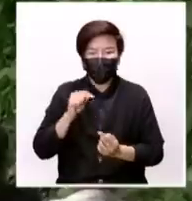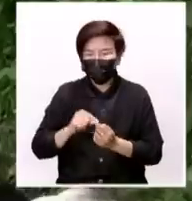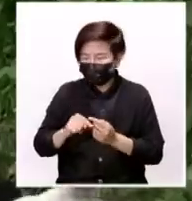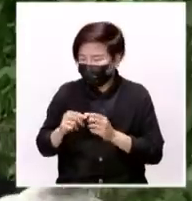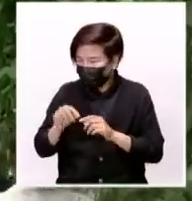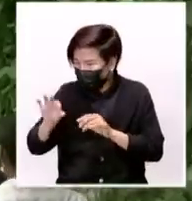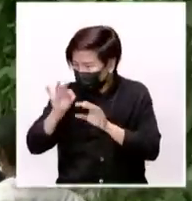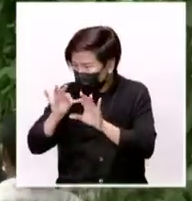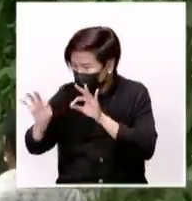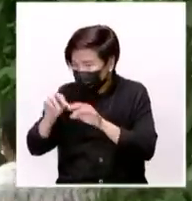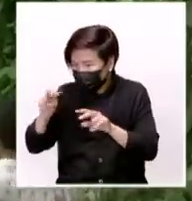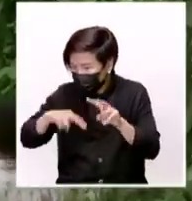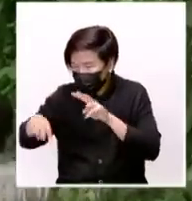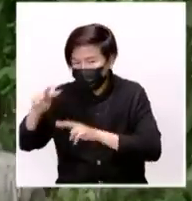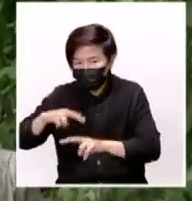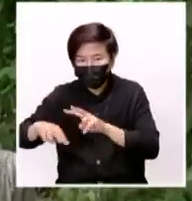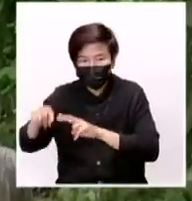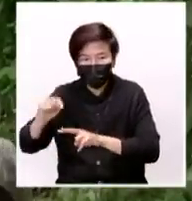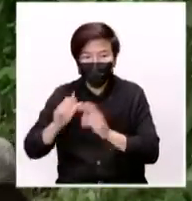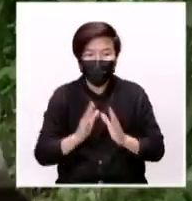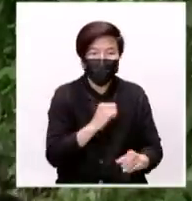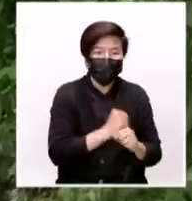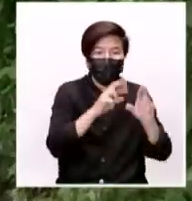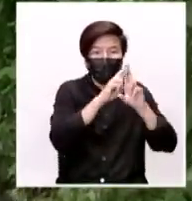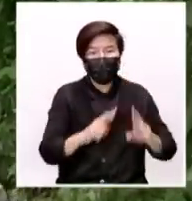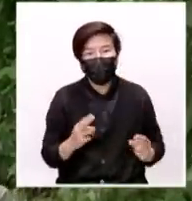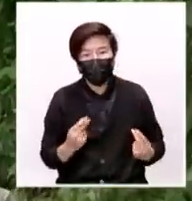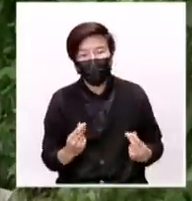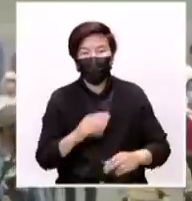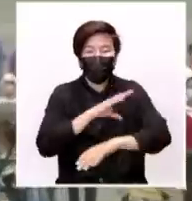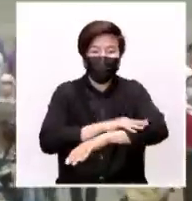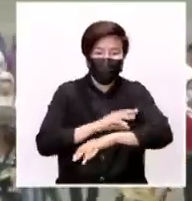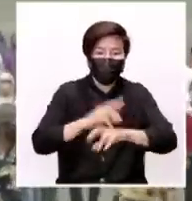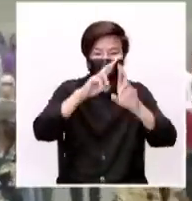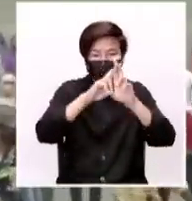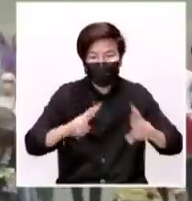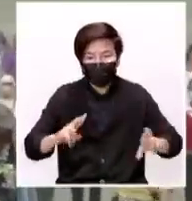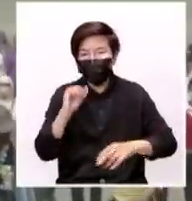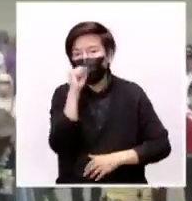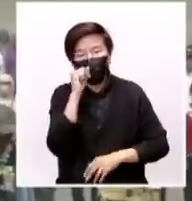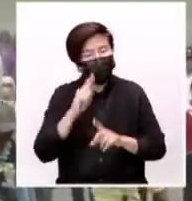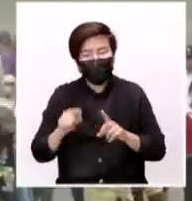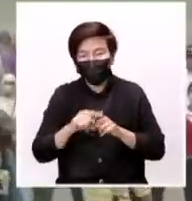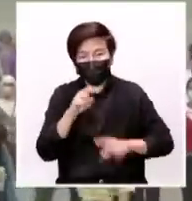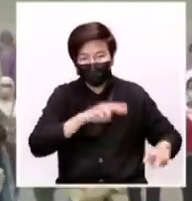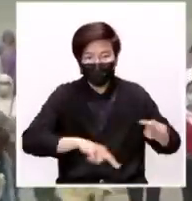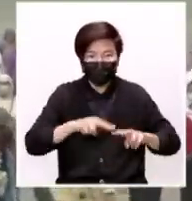ยค่ะแล้วก็ไปสุ่มตรวจเชื้อคนที่ทำงานตามบาร์คาราโอเกะแล้วก็ร้านนวดด้วยอันนี้เป็นมาตรการของเวียดนามนะคะ